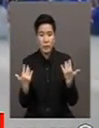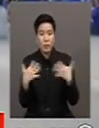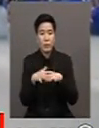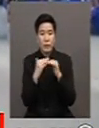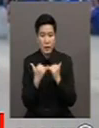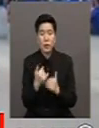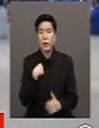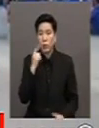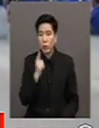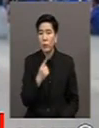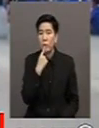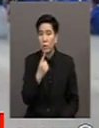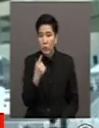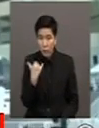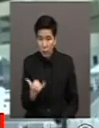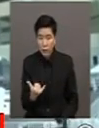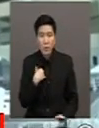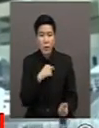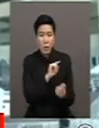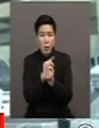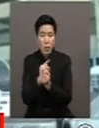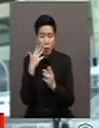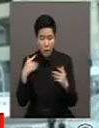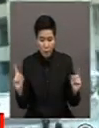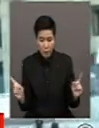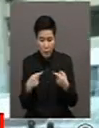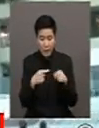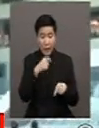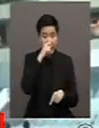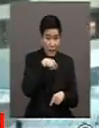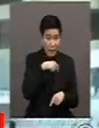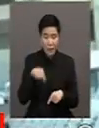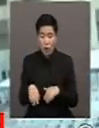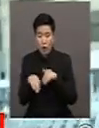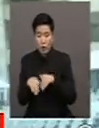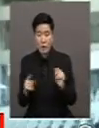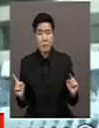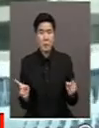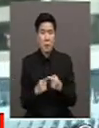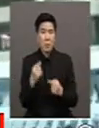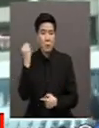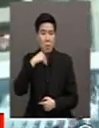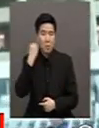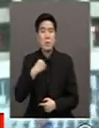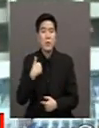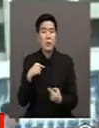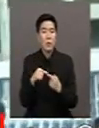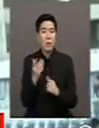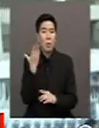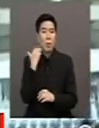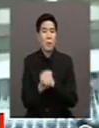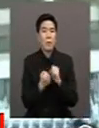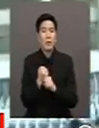ต้องบอกก่อนนะครับว่าสถิติในการเจอกันระหว่าง2ทีมนะครับทีมชาติไทยกับทีมชาติออสเตรเลียเองเนี่ยเจอกันตั้งแต่